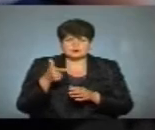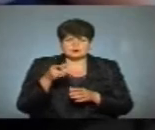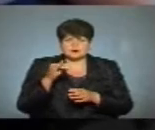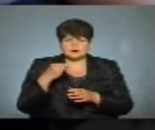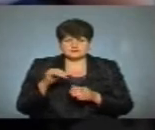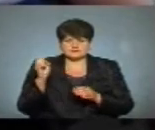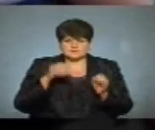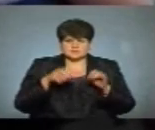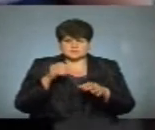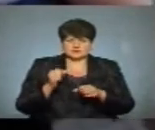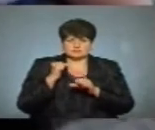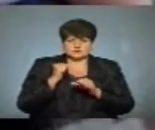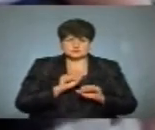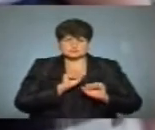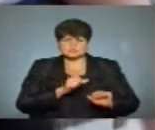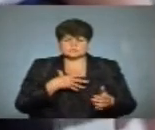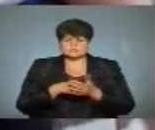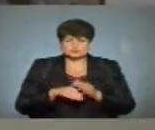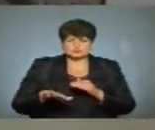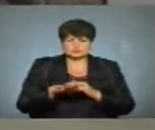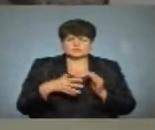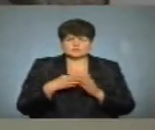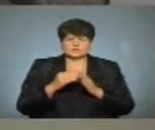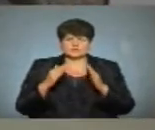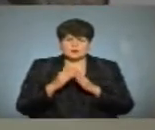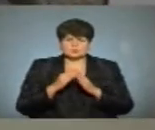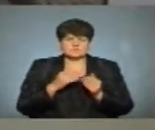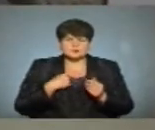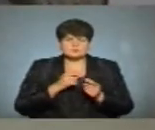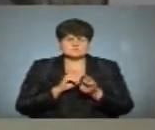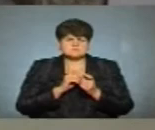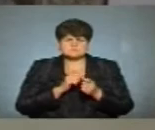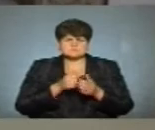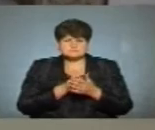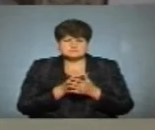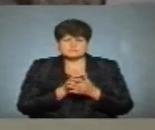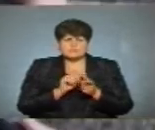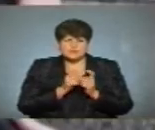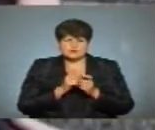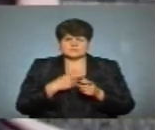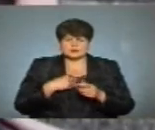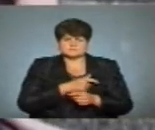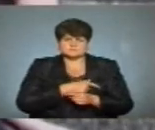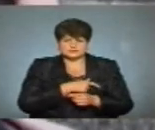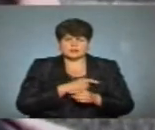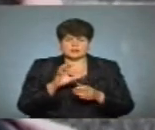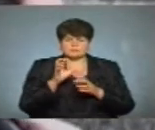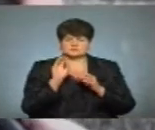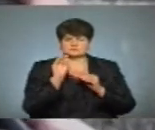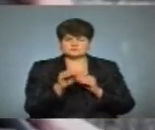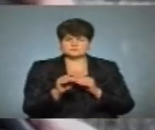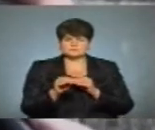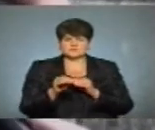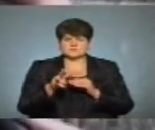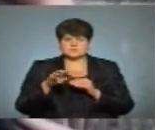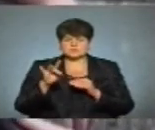боронити свою територію, так скажемо, свою хату. Ми боремося. Я цілу ніч я не спав, я дежурив, от лампочку поклав.